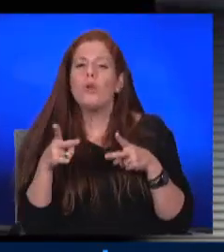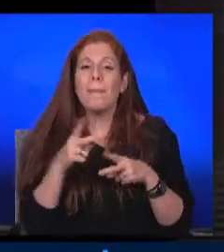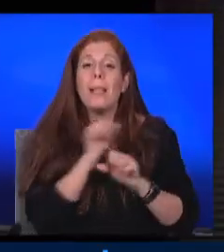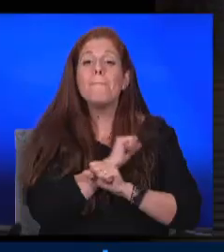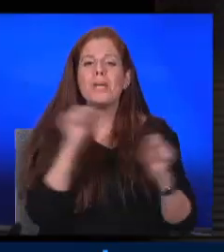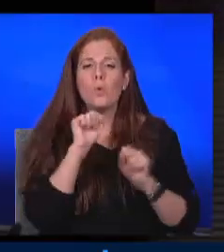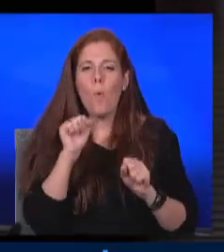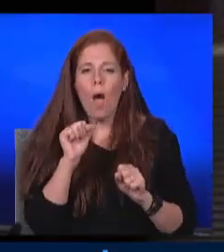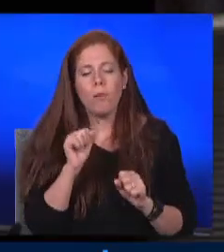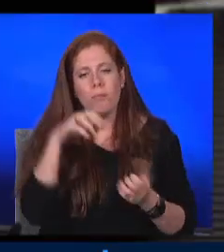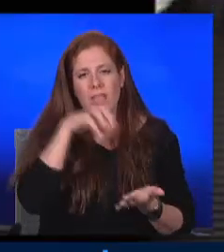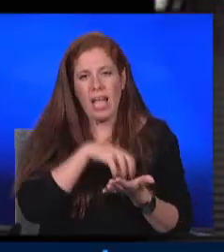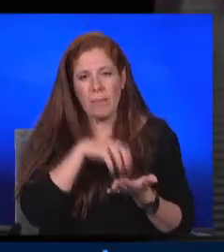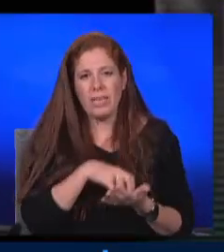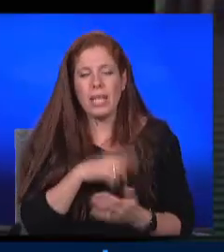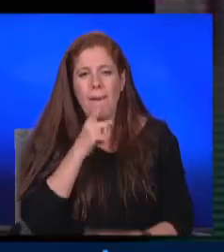בתחנה המרכזית של עפולה.